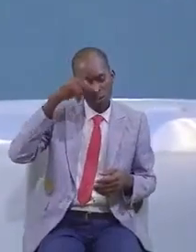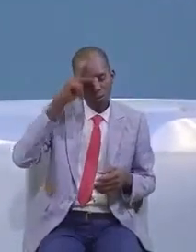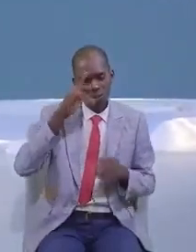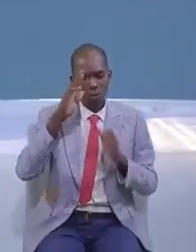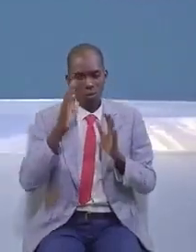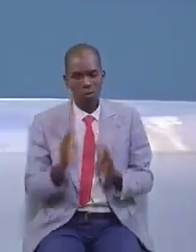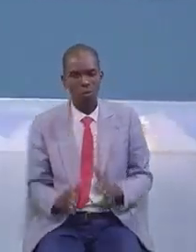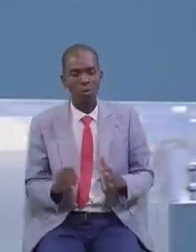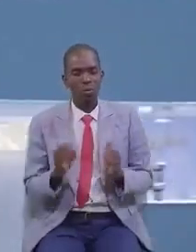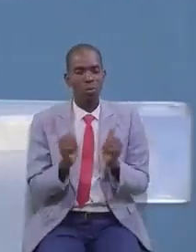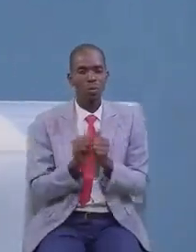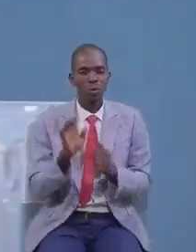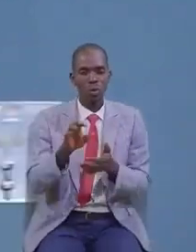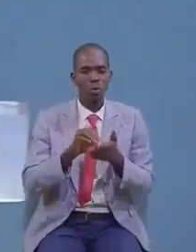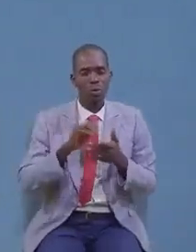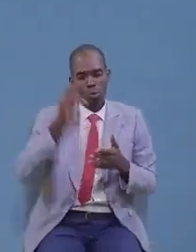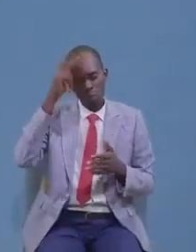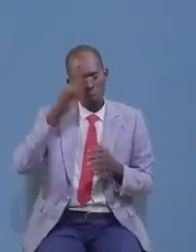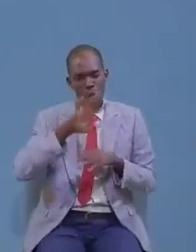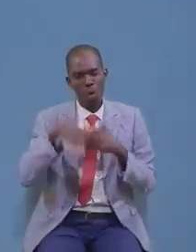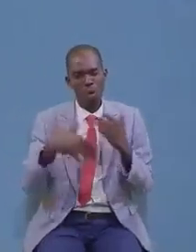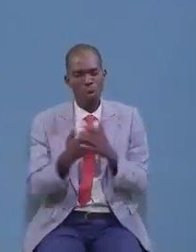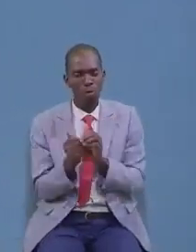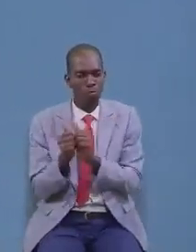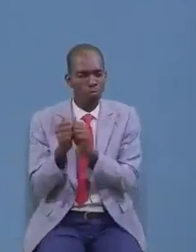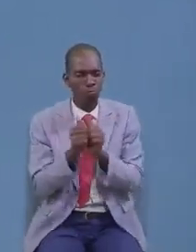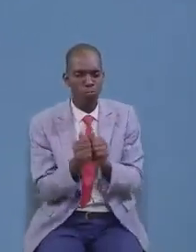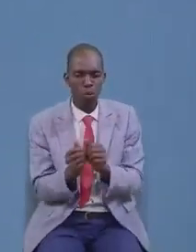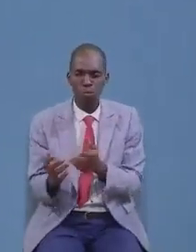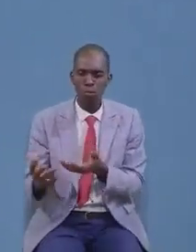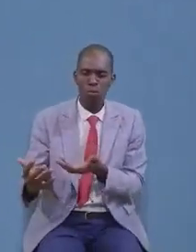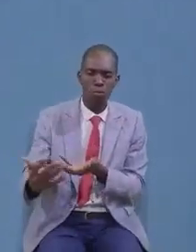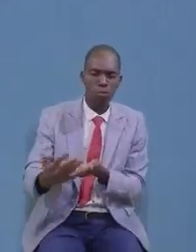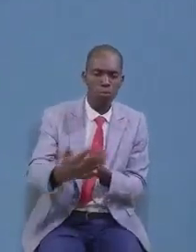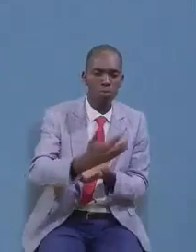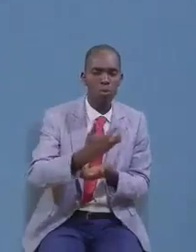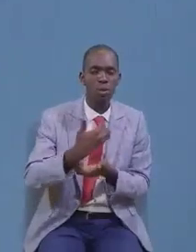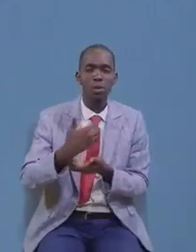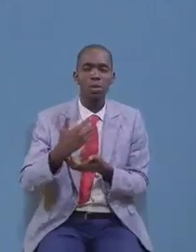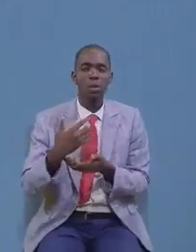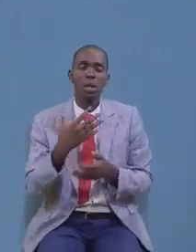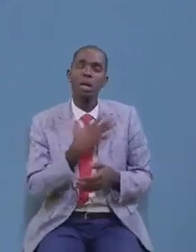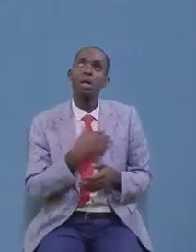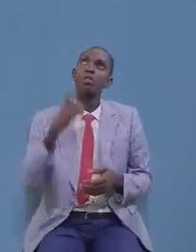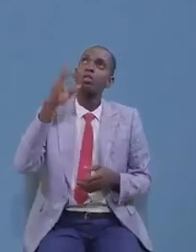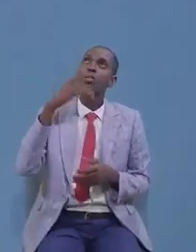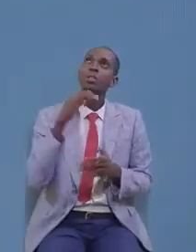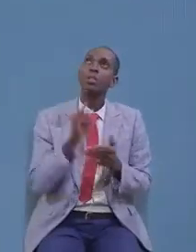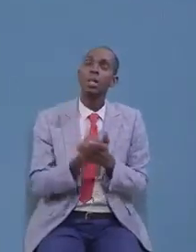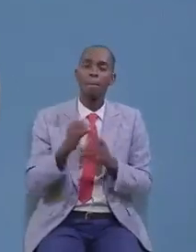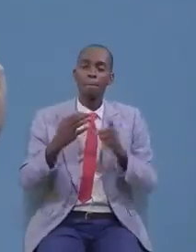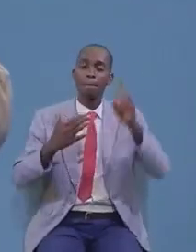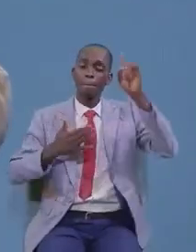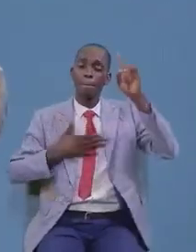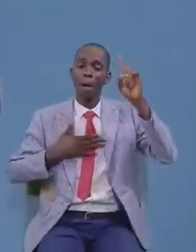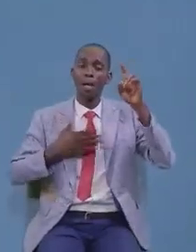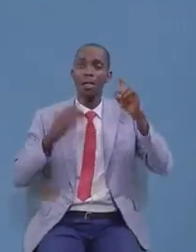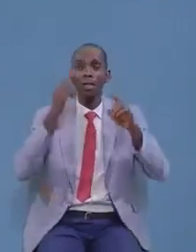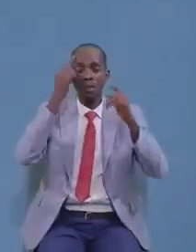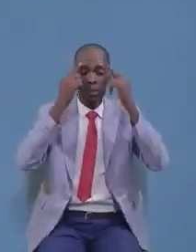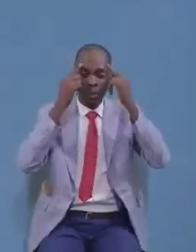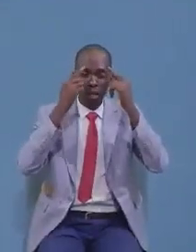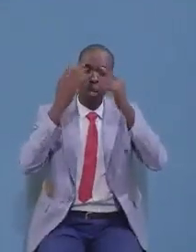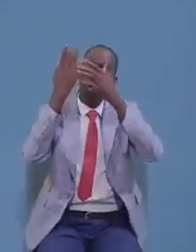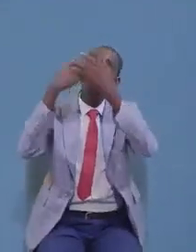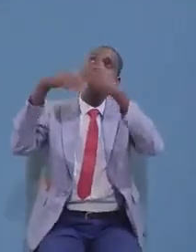together. వేదాంతులైన వారిని వారి వేదాంతములను కలిపి తీసుకురండి. Says, my thoughts, heavenly thoughts, are not the thoughts